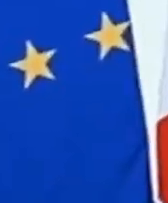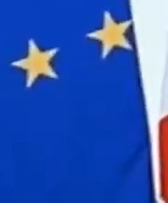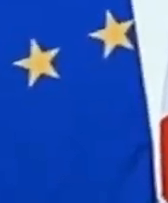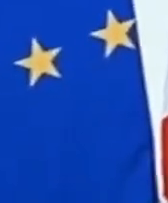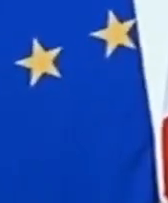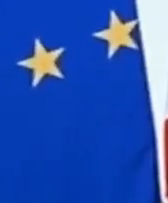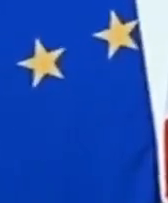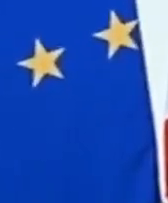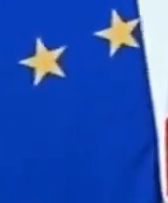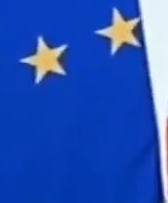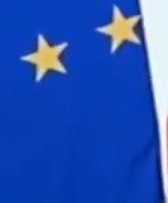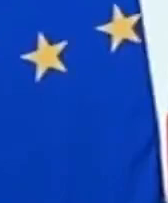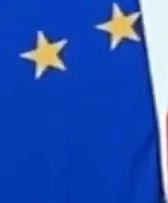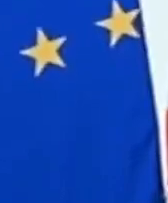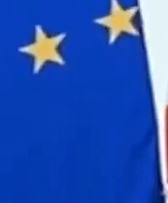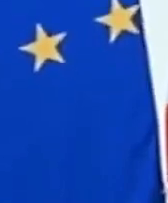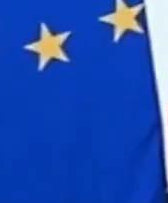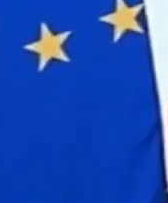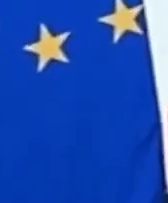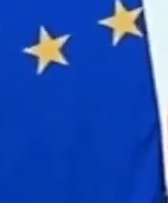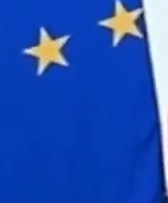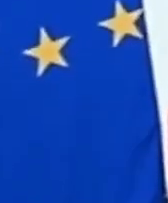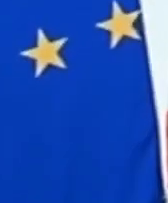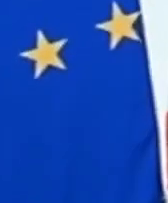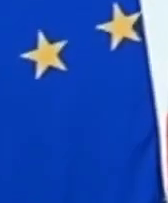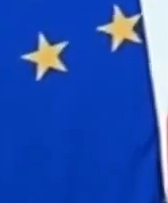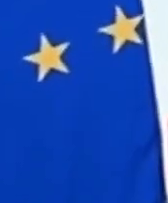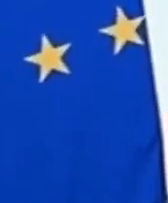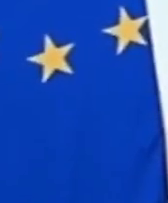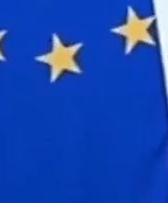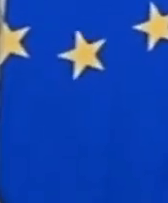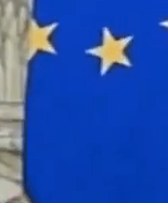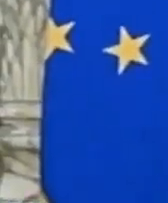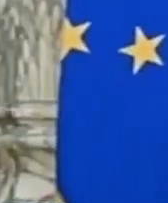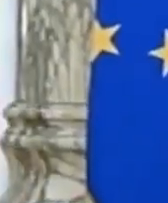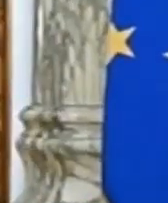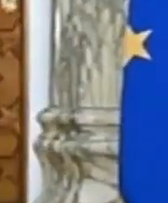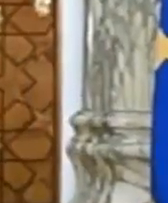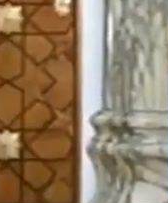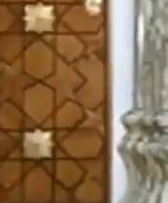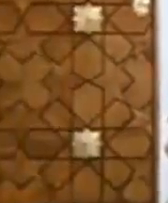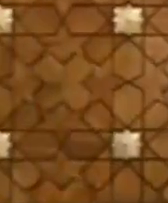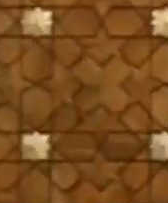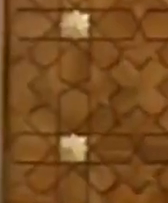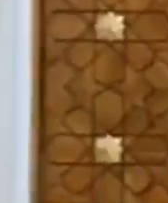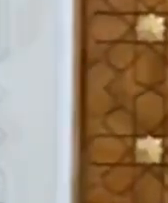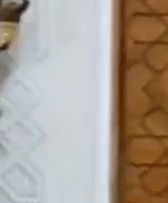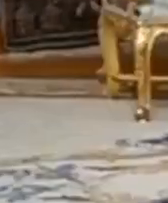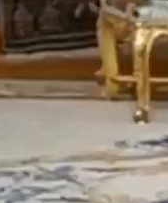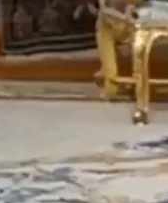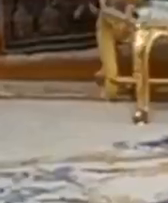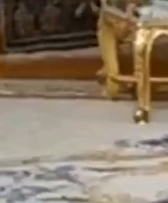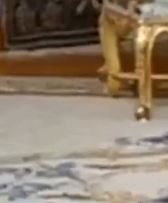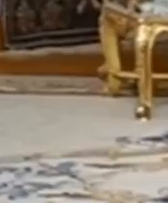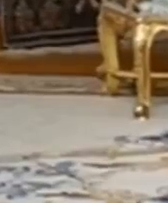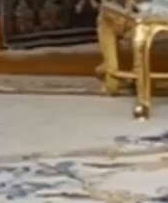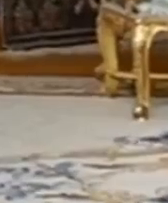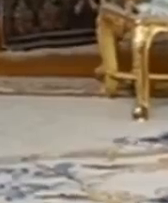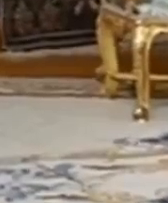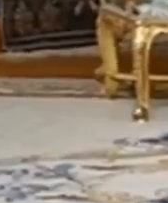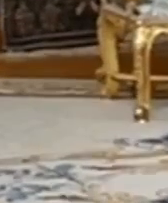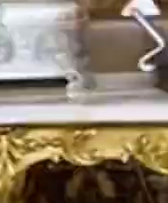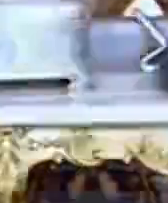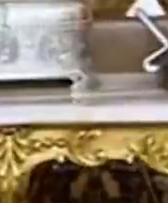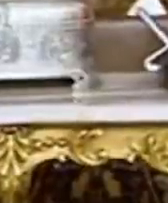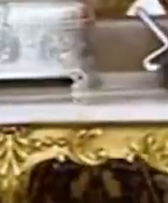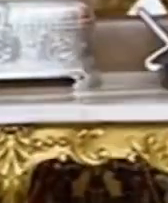الرسمي باسم رئاسة الجمهورية أن المباحثات بين الرئيسين شهدت تبادل وجهات النظر بشأن سبل تطوير العلاقات الثنائية